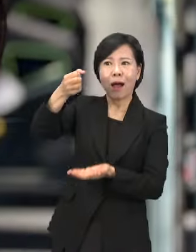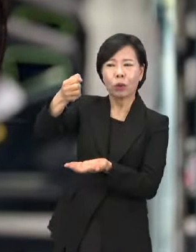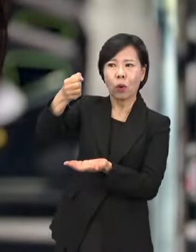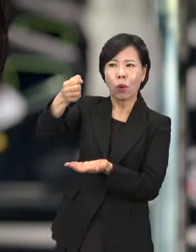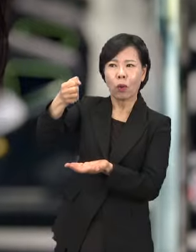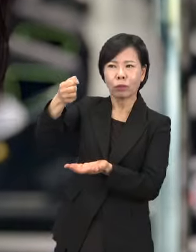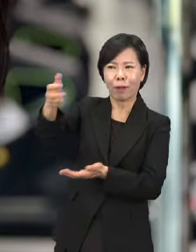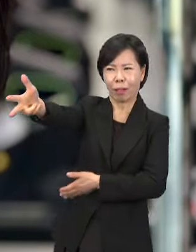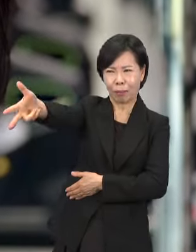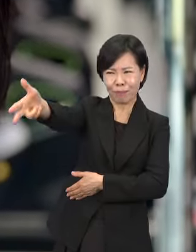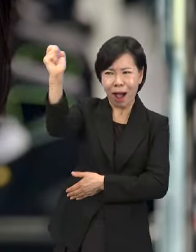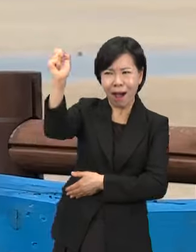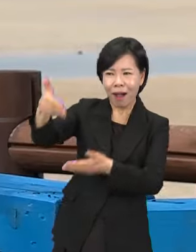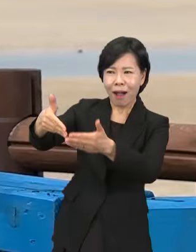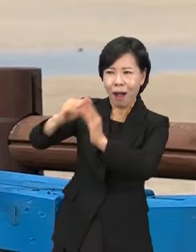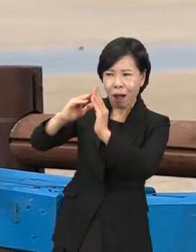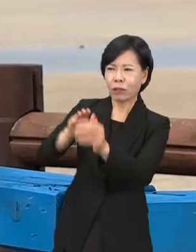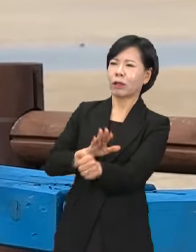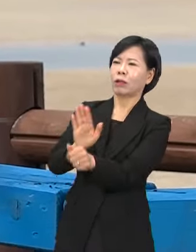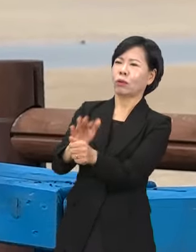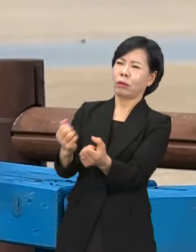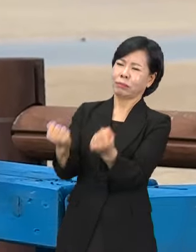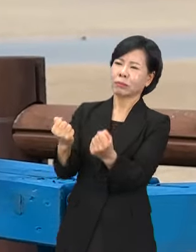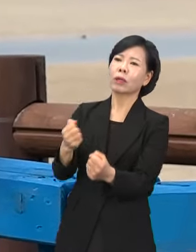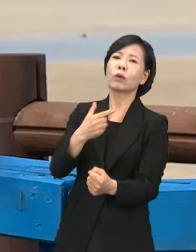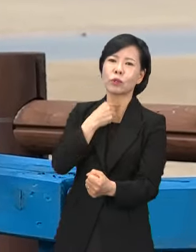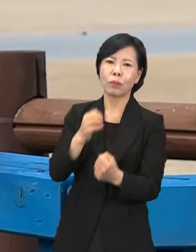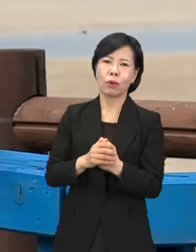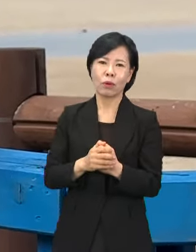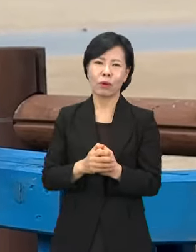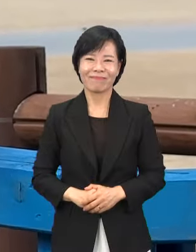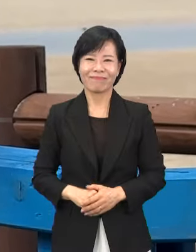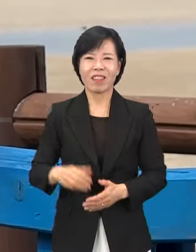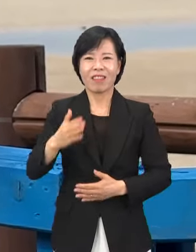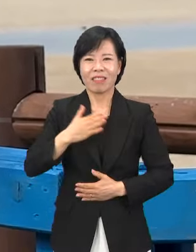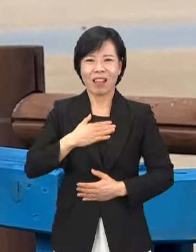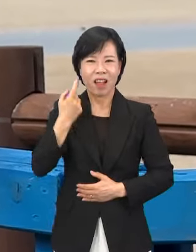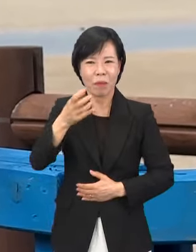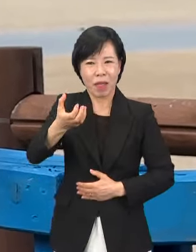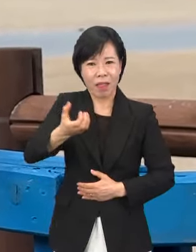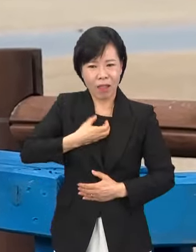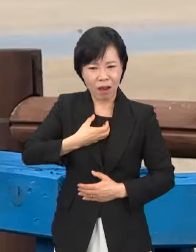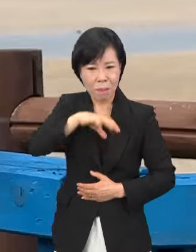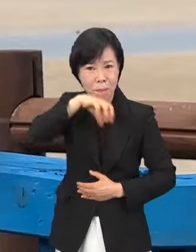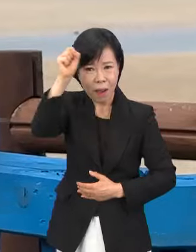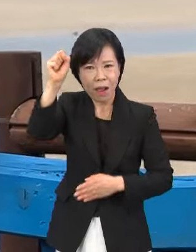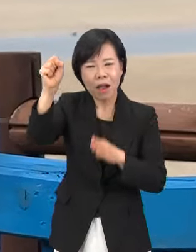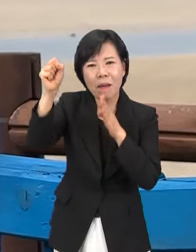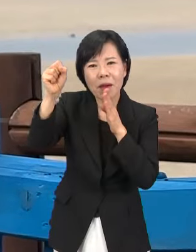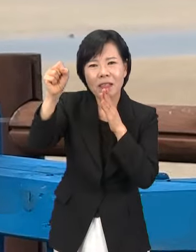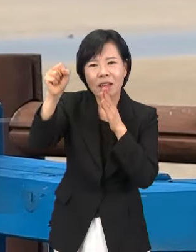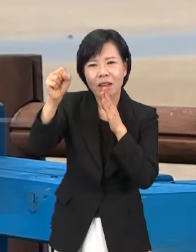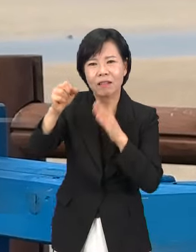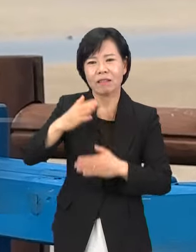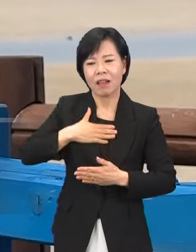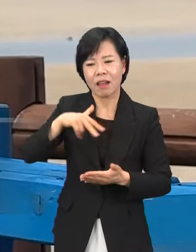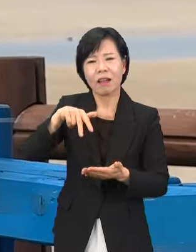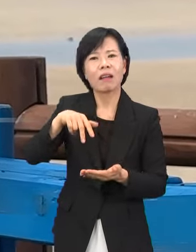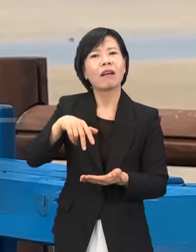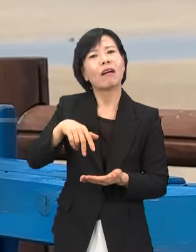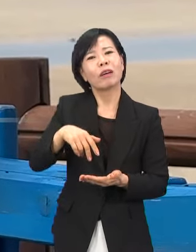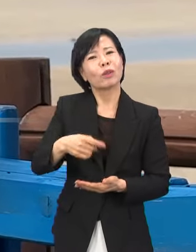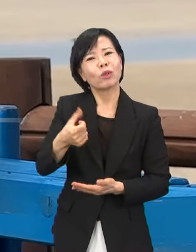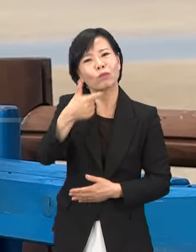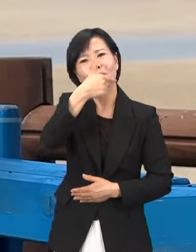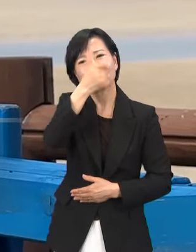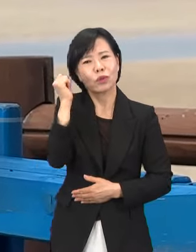져주는데 일조가 되지 않을까. 이렇게 올림픽 메달을 따긴 했지만 아직도 저는 제가 부족하다고 생각을 해서 네. 앞으로도 열심히